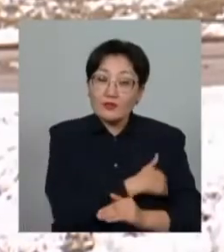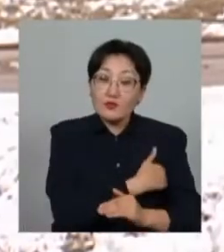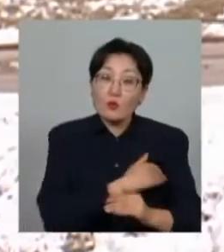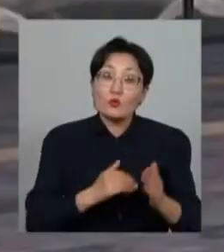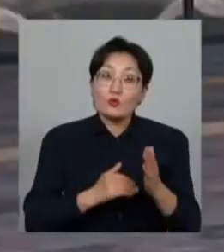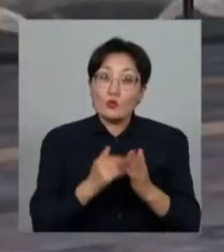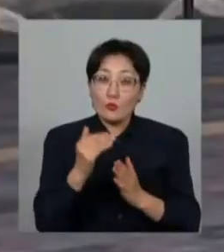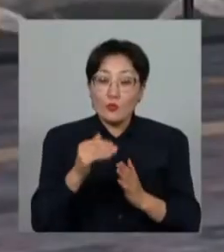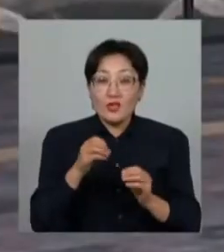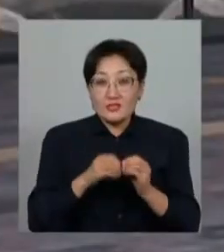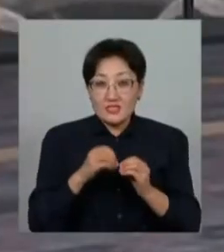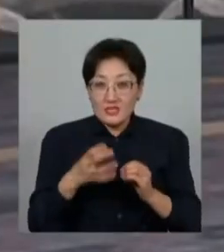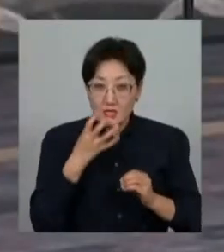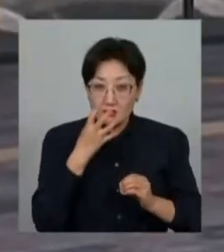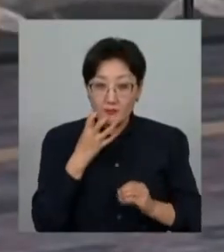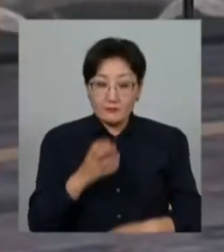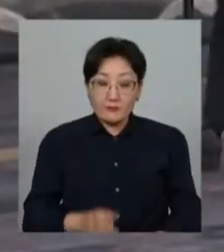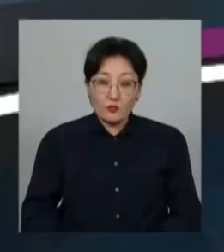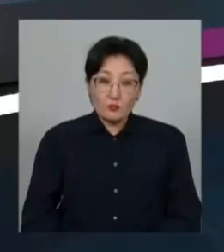поднимется до 10 тепла.